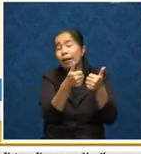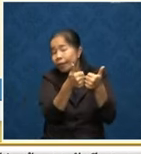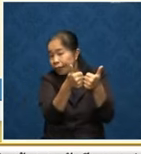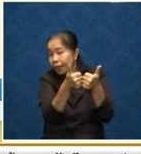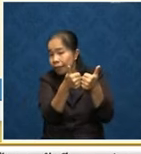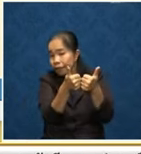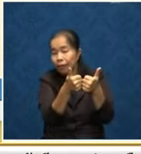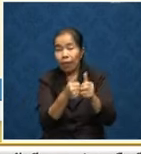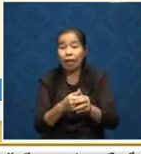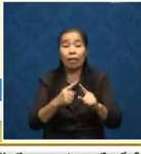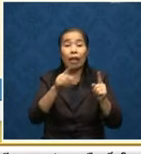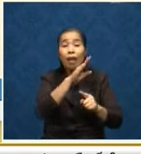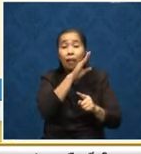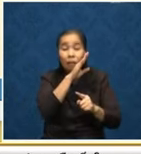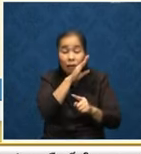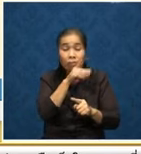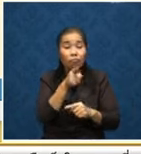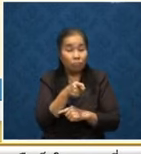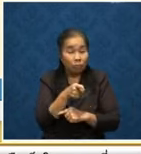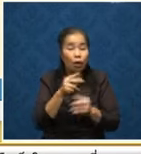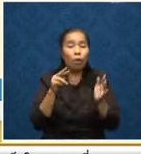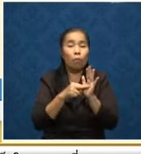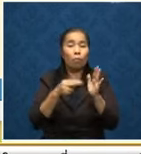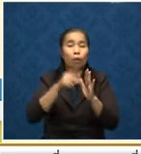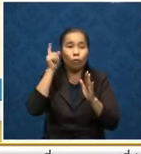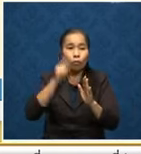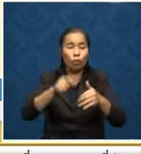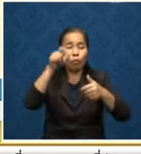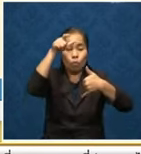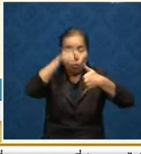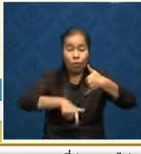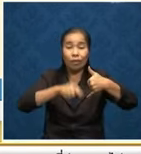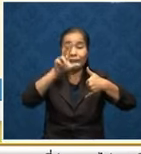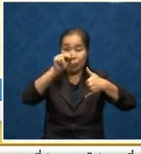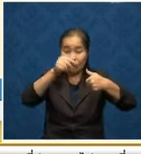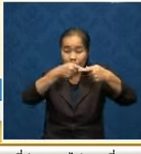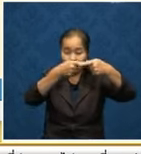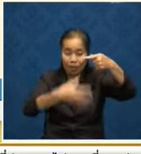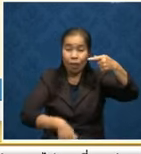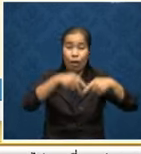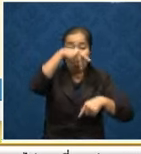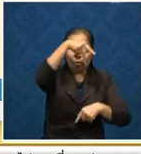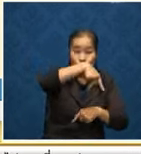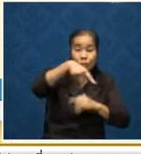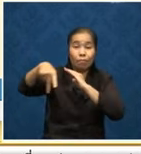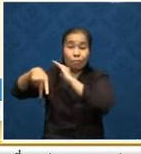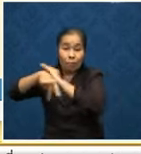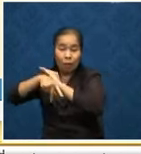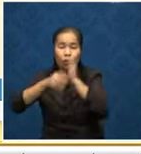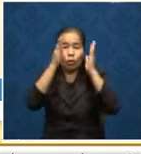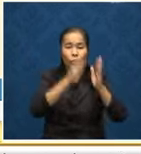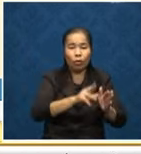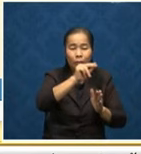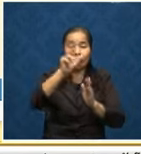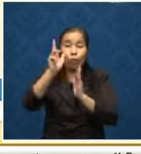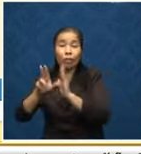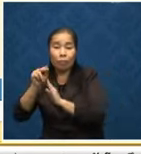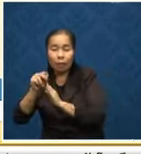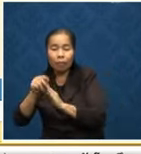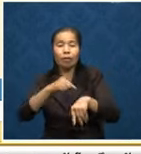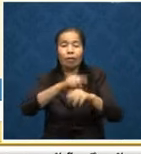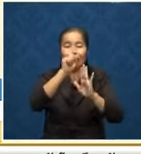ครับถ้าเป็นเช่นนั้นนะครับก็จะเป็น30คนนะครับของวันพุธและของวันพฤหัสนะครับคนละ3